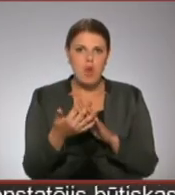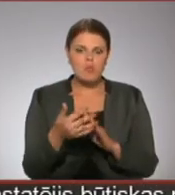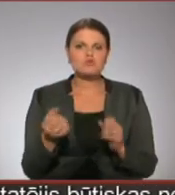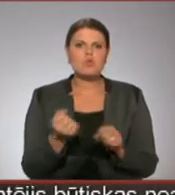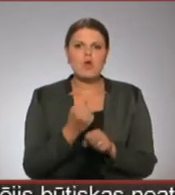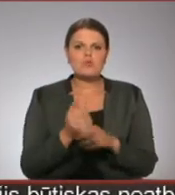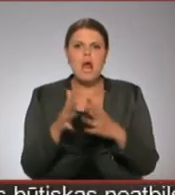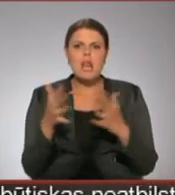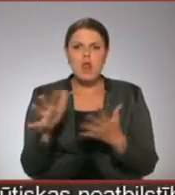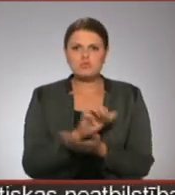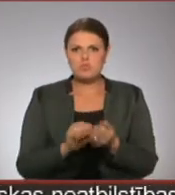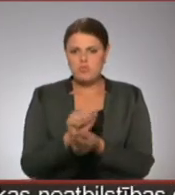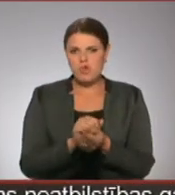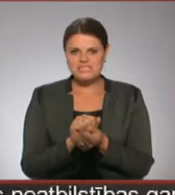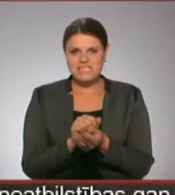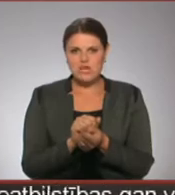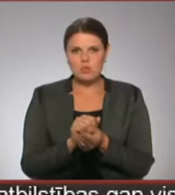postījumus. Vidzemes televīzijas stāsta plašāk.